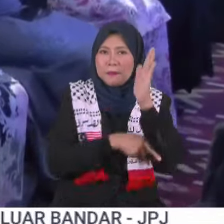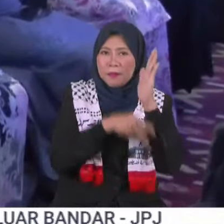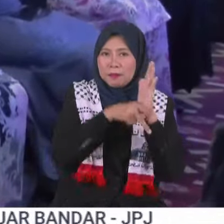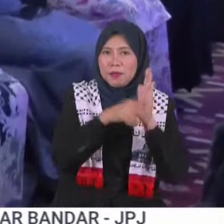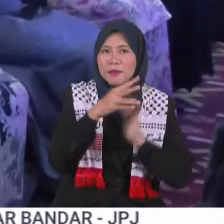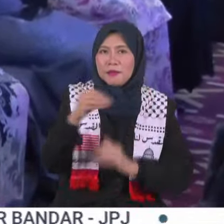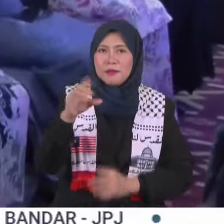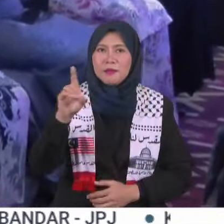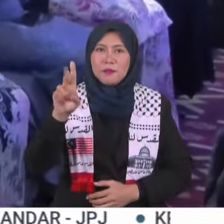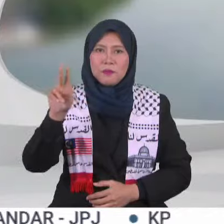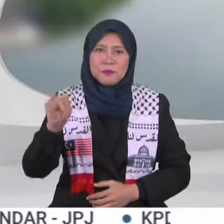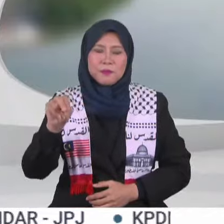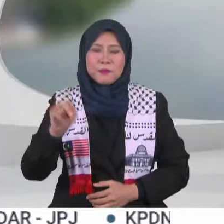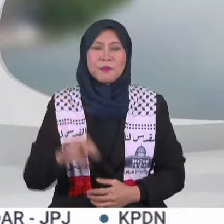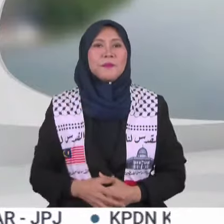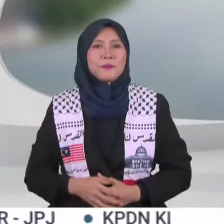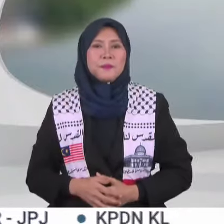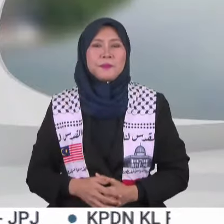DUN masing-masing.